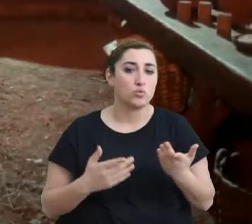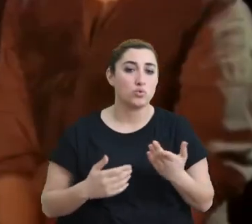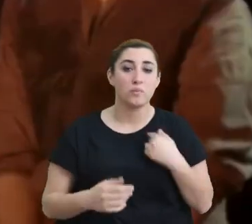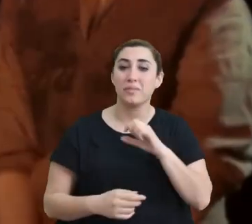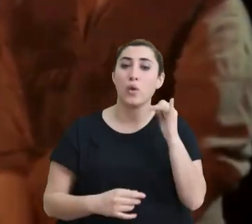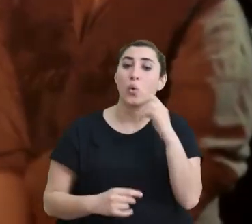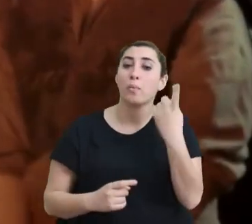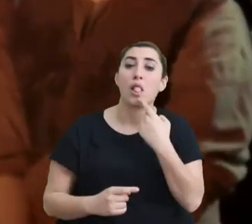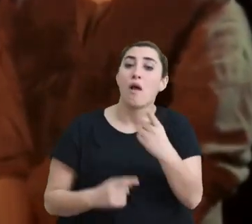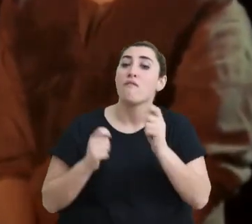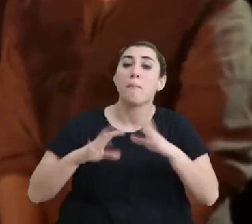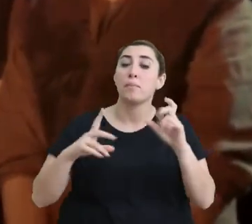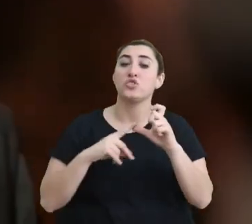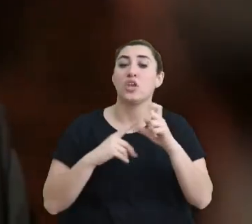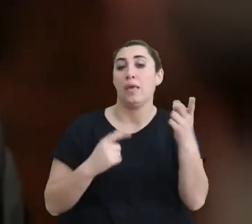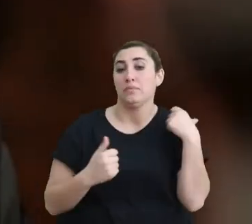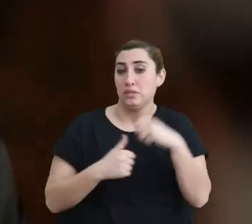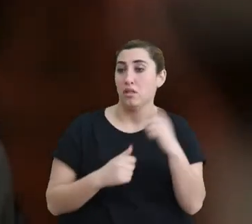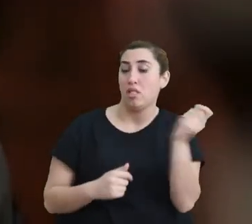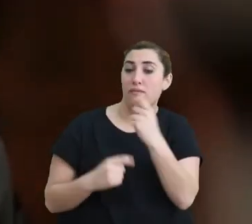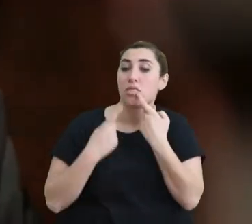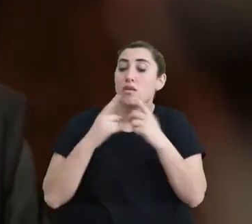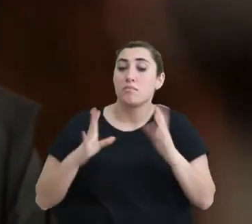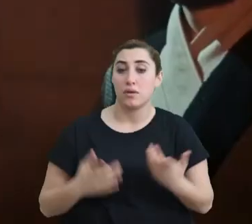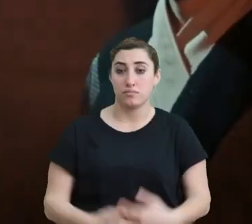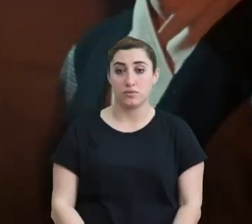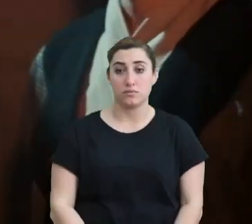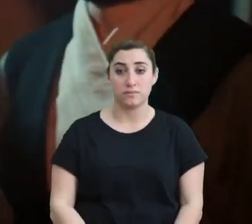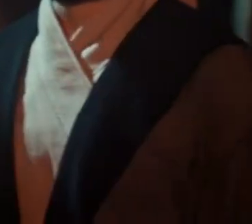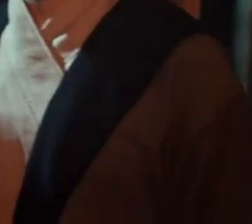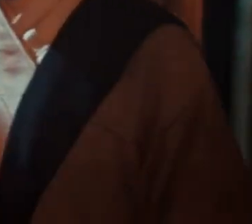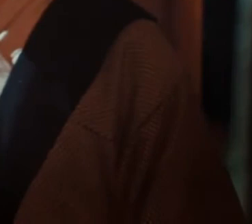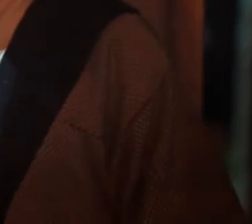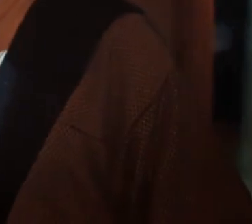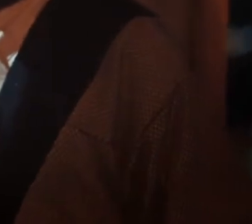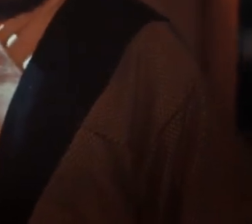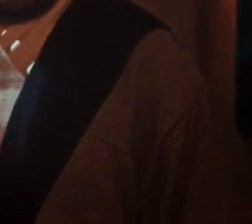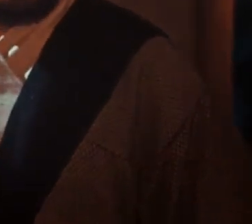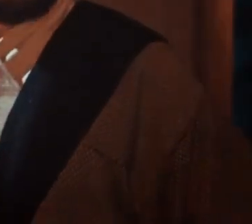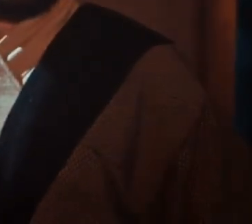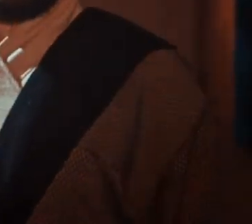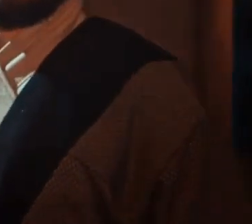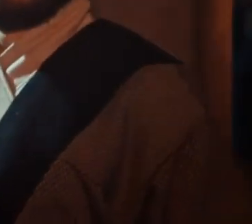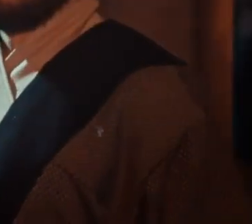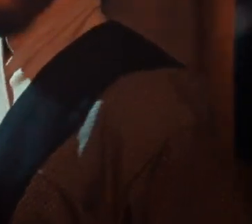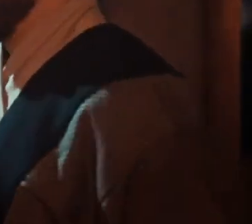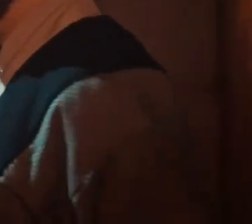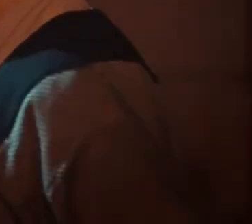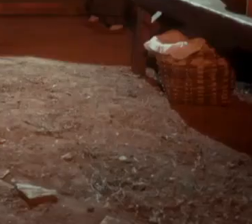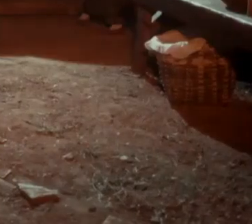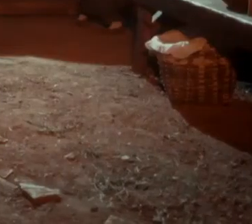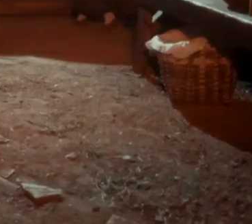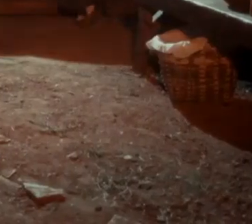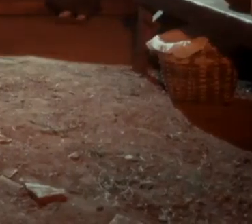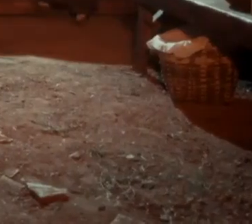Ağzını açıp tek kötü söz bile etmemiş şeyhimiz yine de. Ya. Kasım mutfağa girdi. Mutfakta akşam yemeği hazırlığı yapılıyor. Kazanlar kaynarken